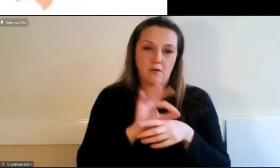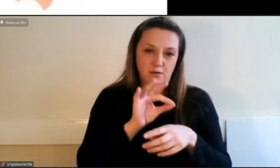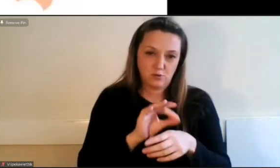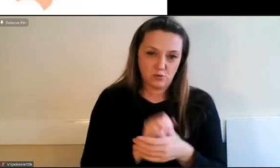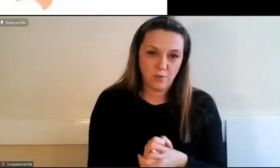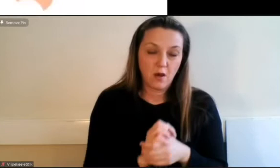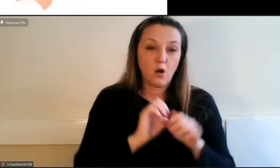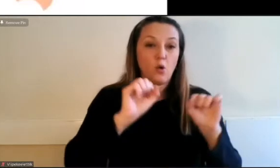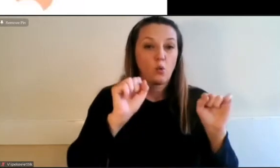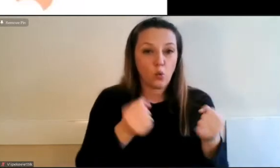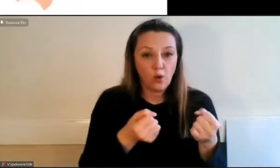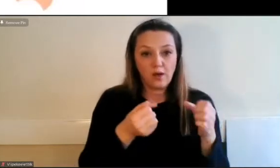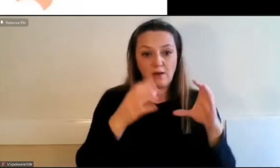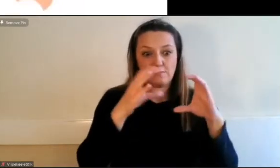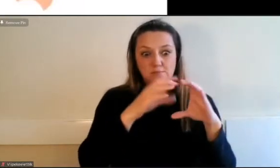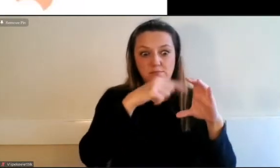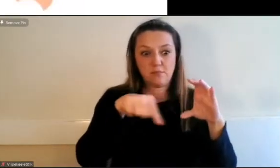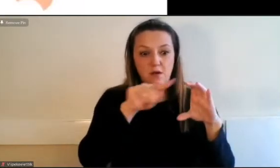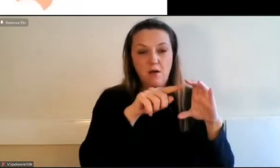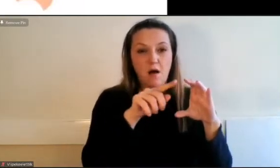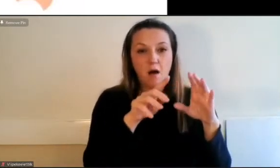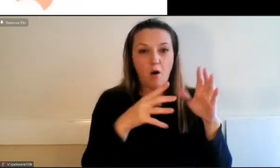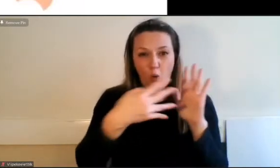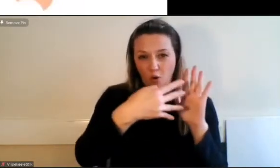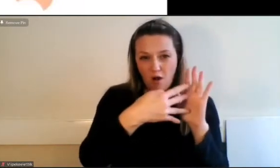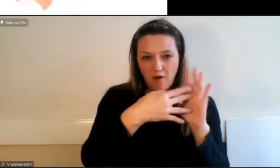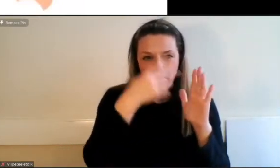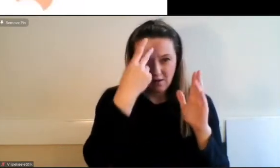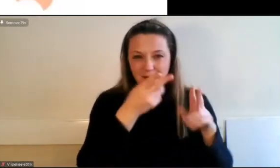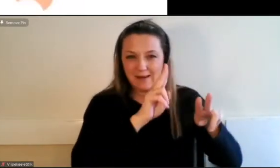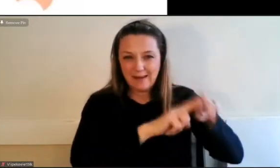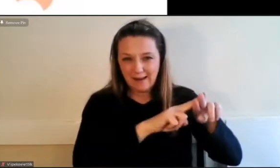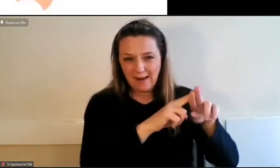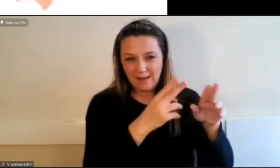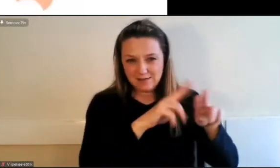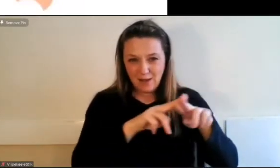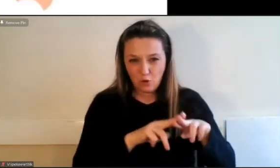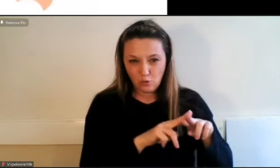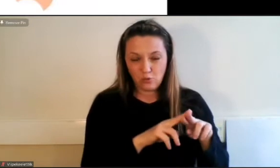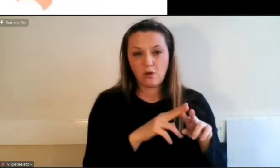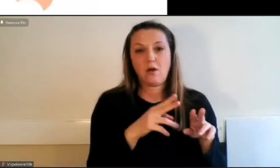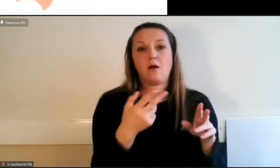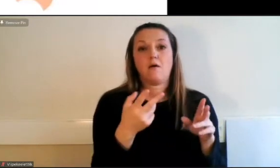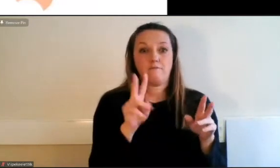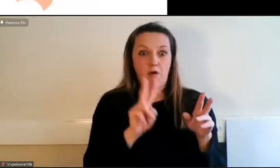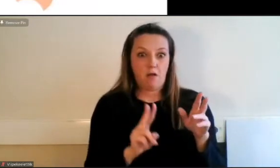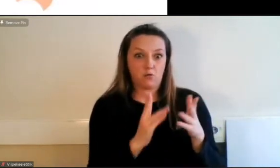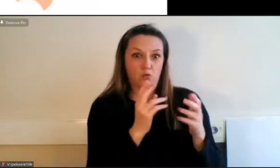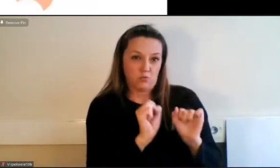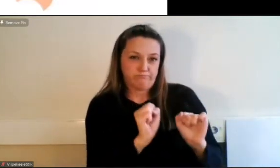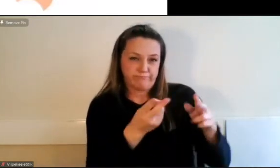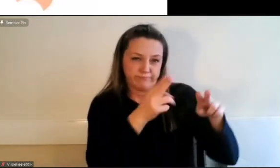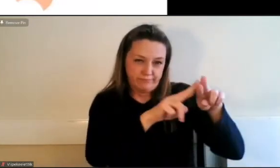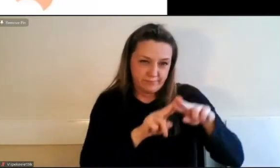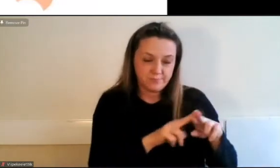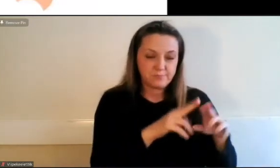tekitamiseks. Ja see on oluline sellepärast, et siin nüüd see hall pallikene on koroonaviirus ja roosa